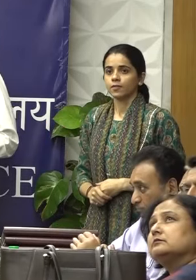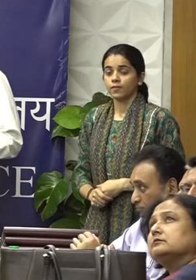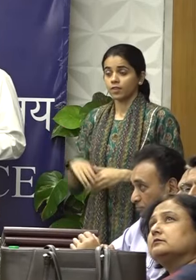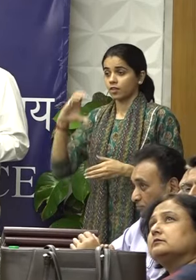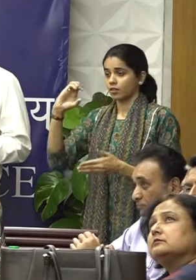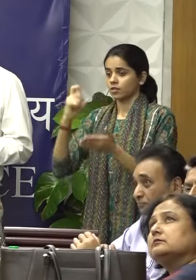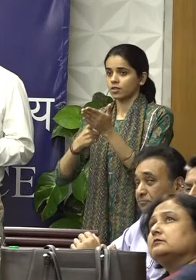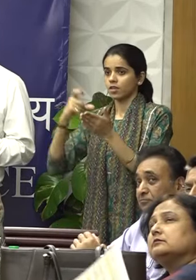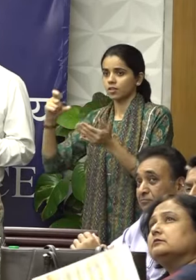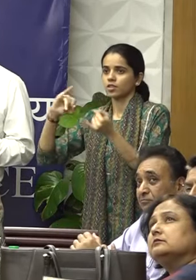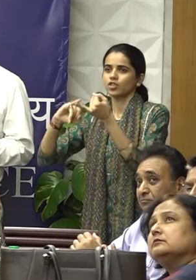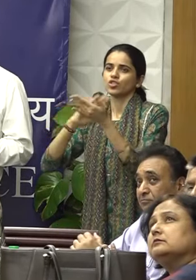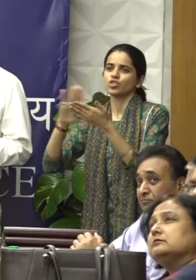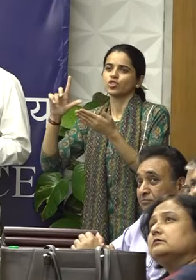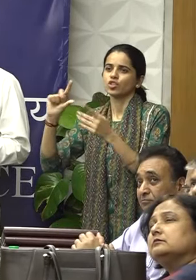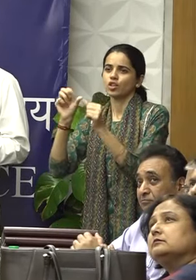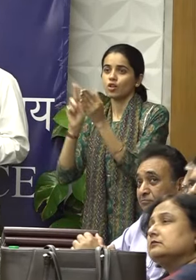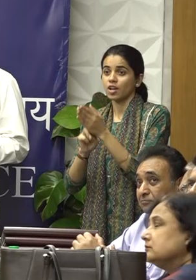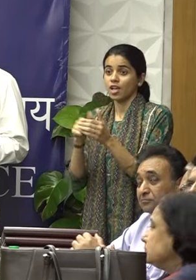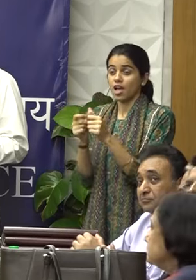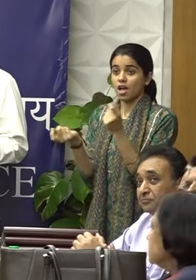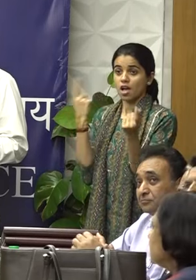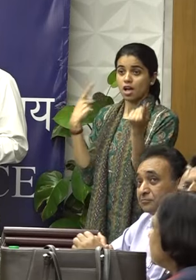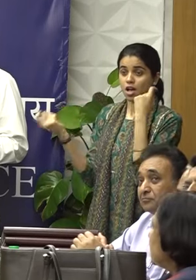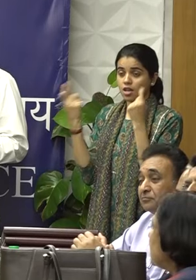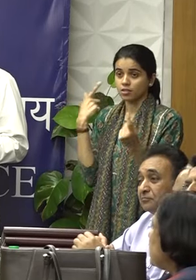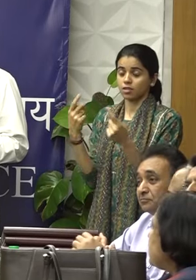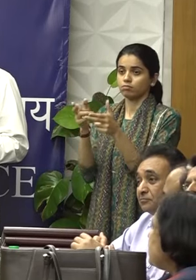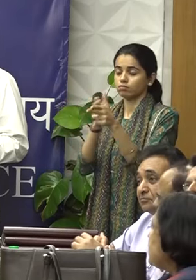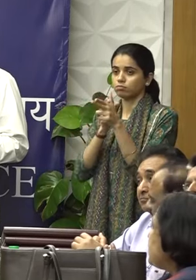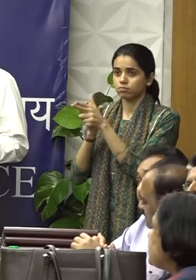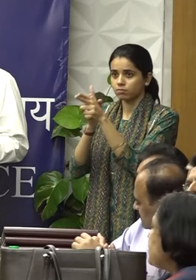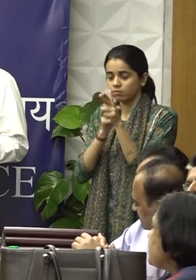तथा सीआरटी शिलोंग के साथ असम राइफल्स, असम राइफल एसोसिएशन